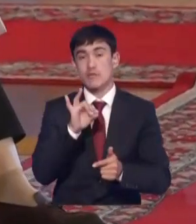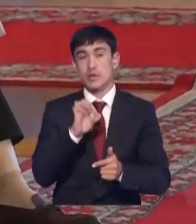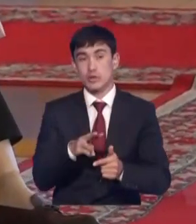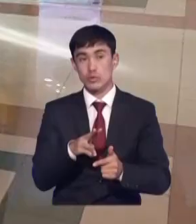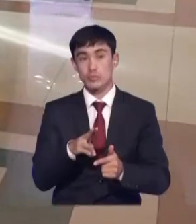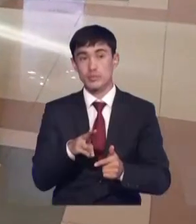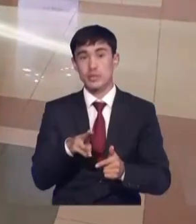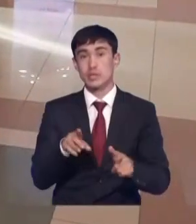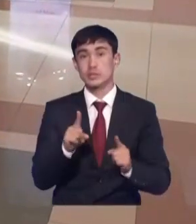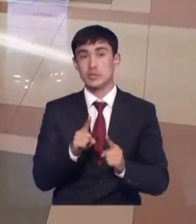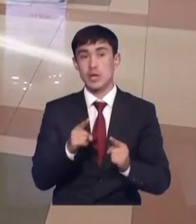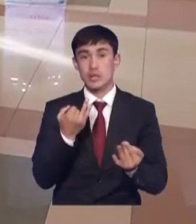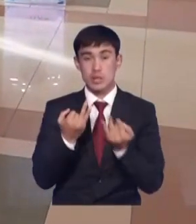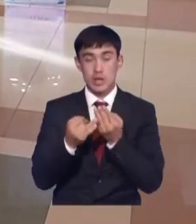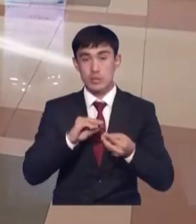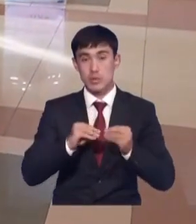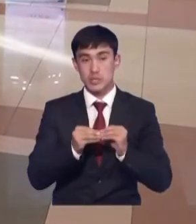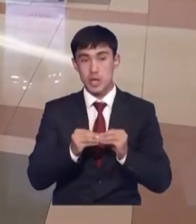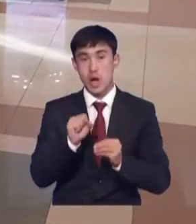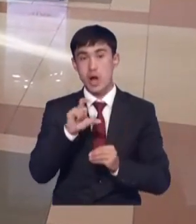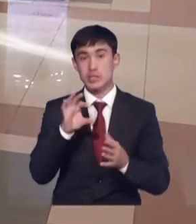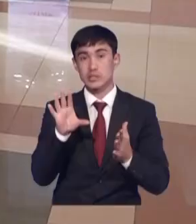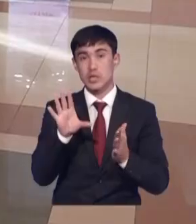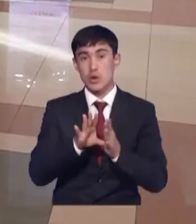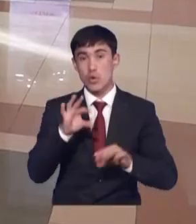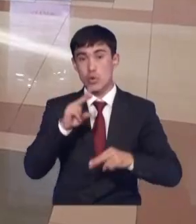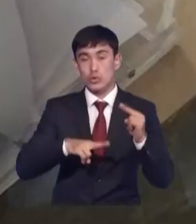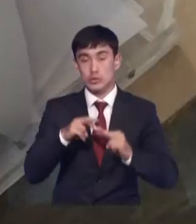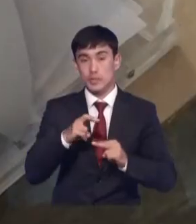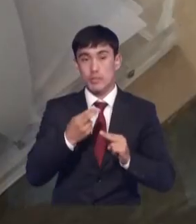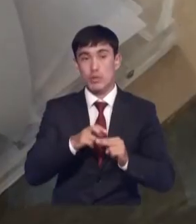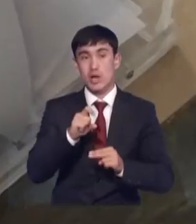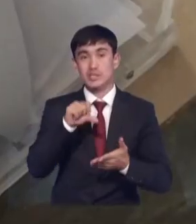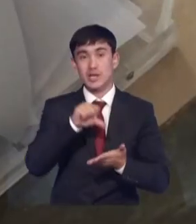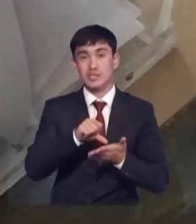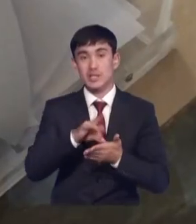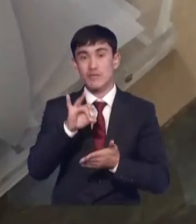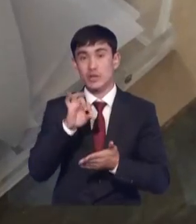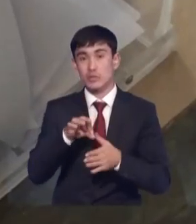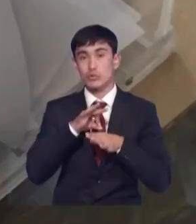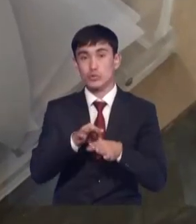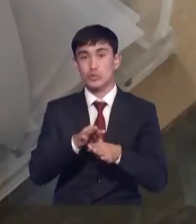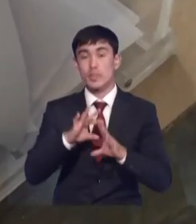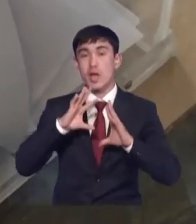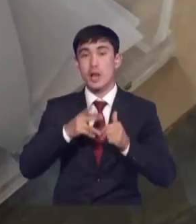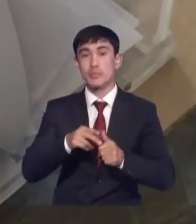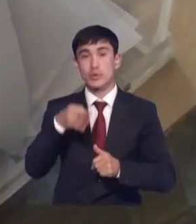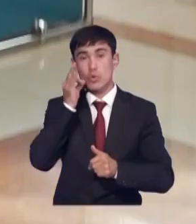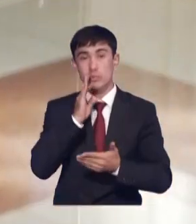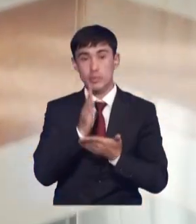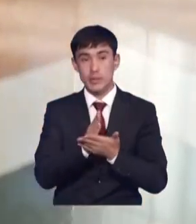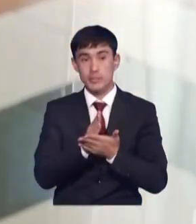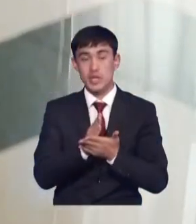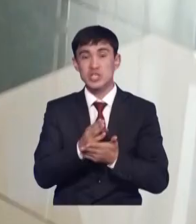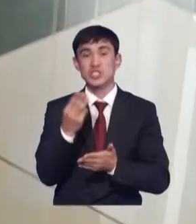референдумда салмақты. Талқыға түскен мәселе АЭС құрылысы. Атом электр станциясына қатысты референдум өткізу әлемдік тәжірибе. Тізім